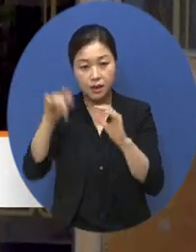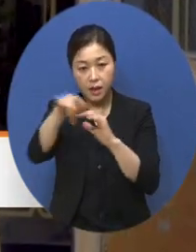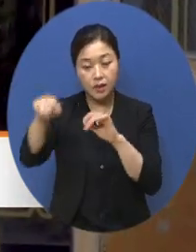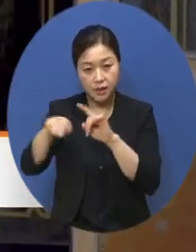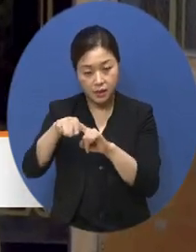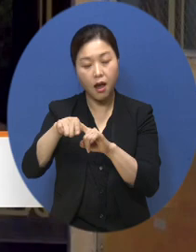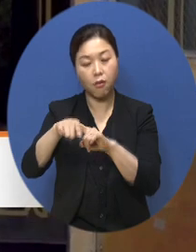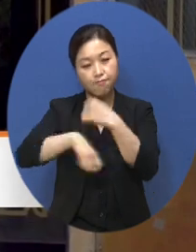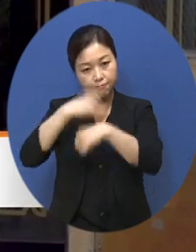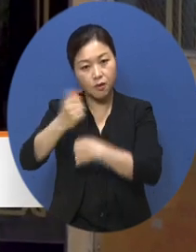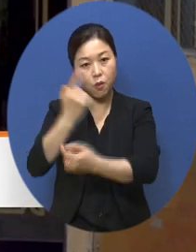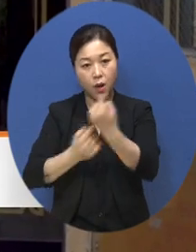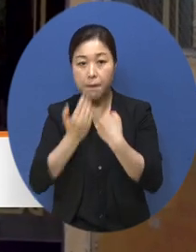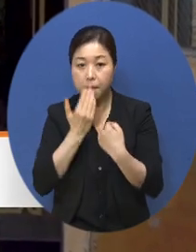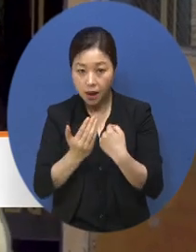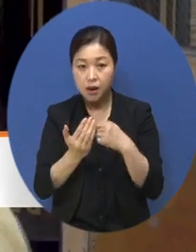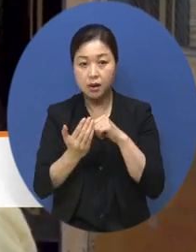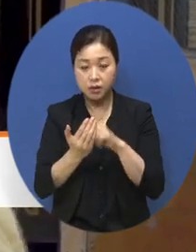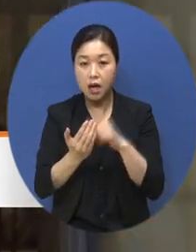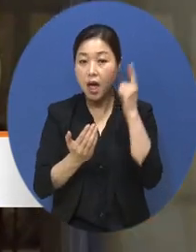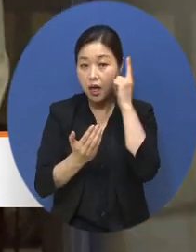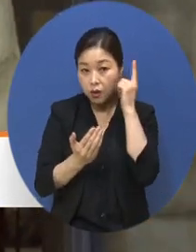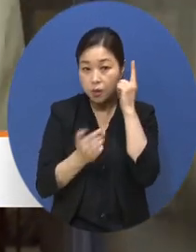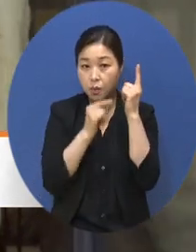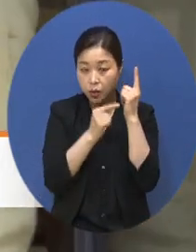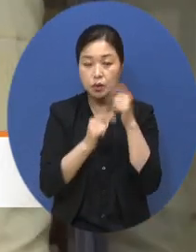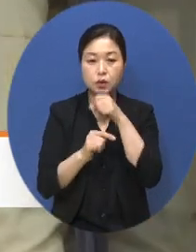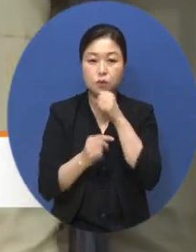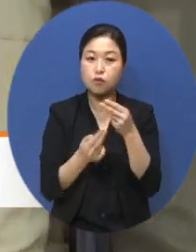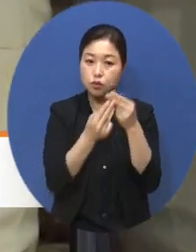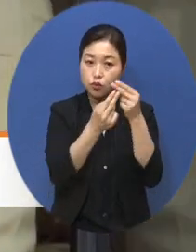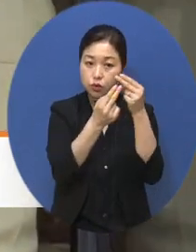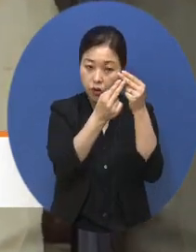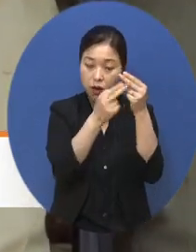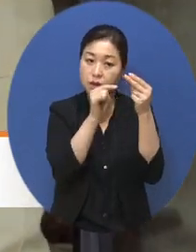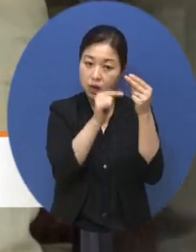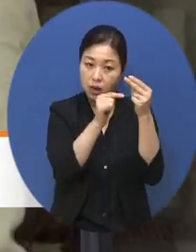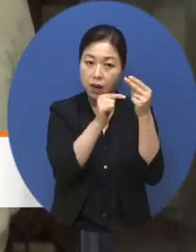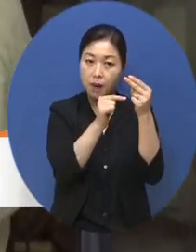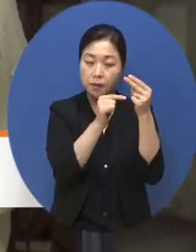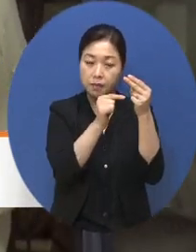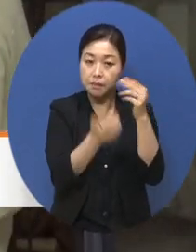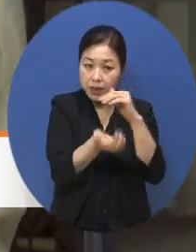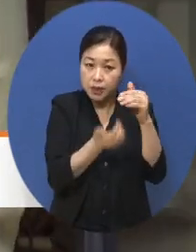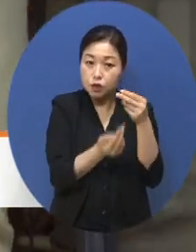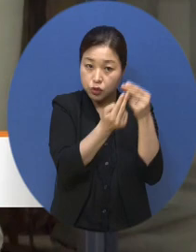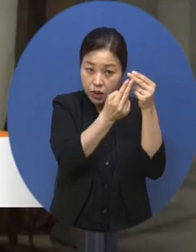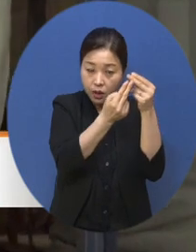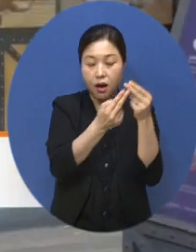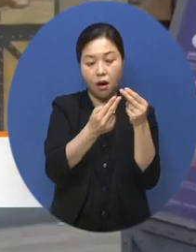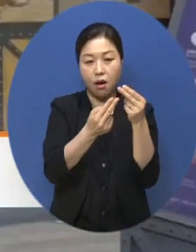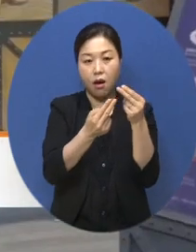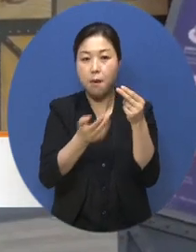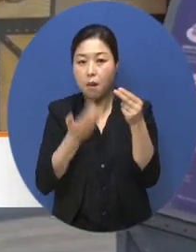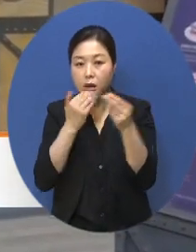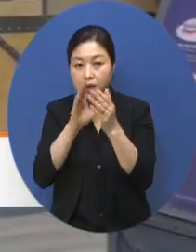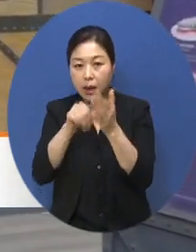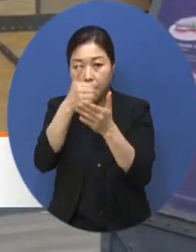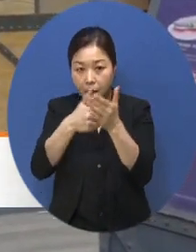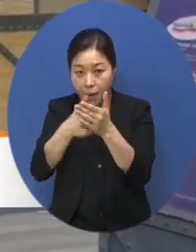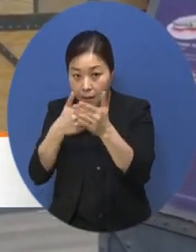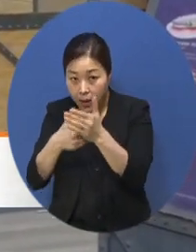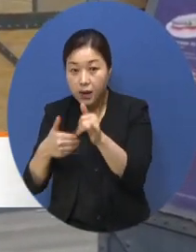편리하게 이용할 수 있도록 휴대폰으로 포인트를 충전, 차감하는 방식으로 운영하게 되며 현재 음식점, 안경원